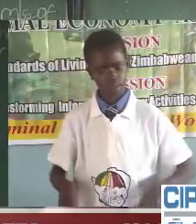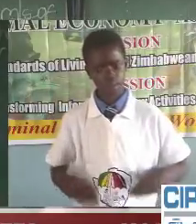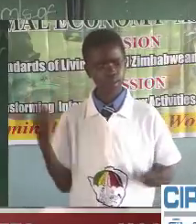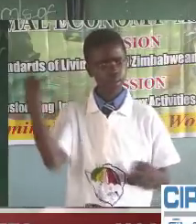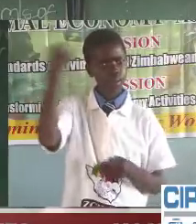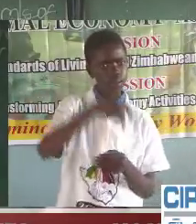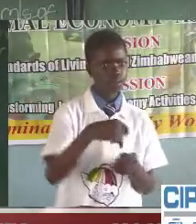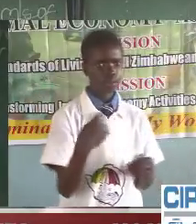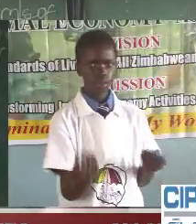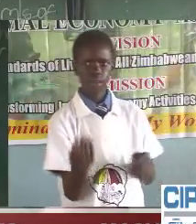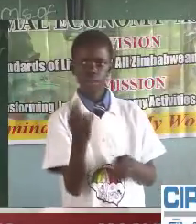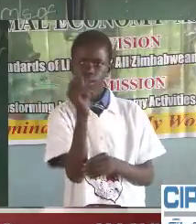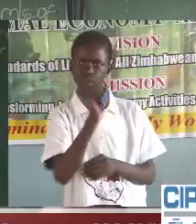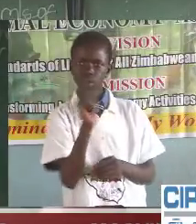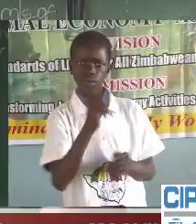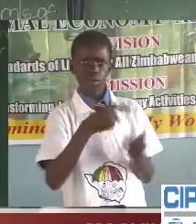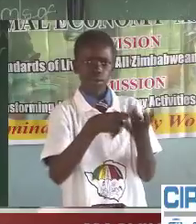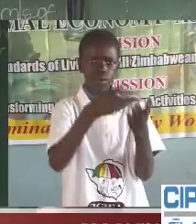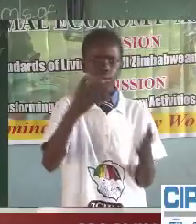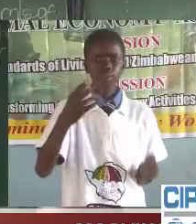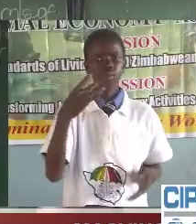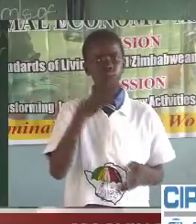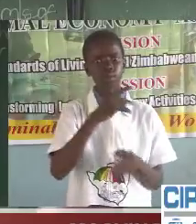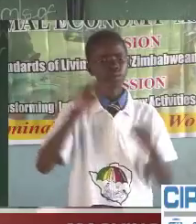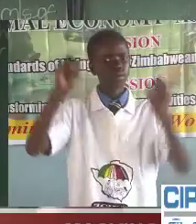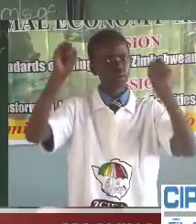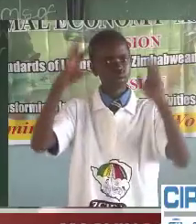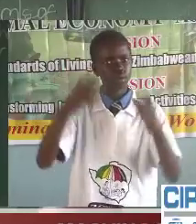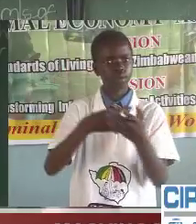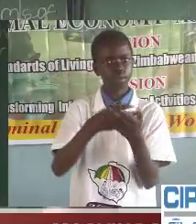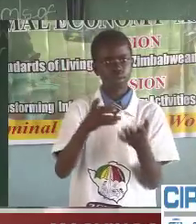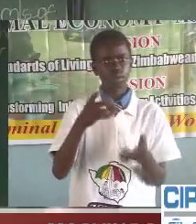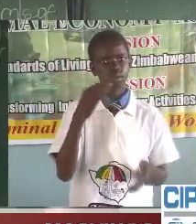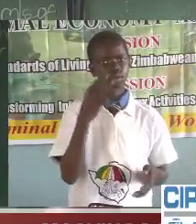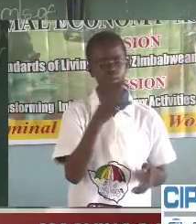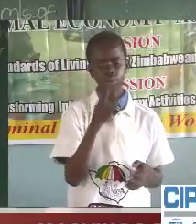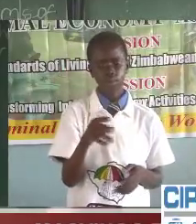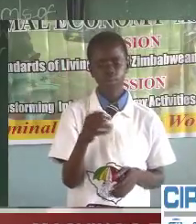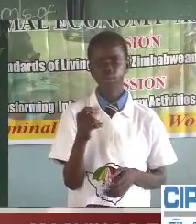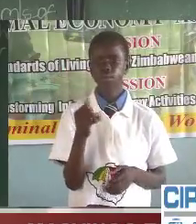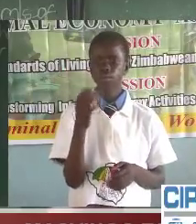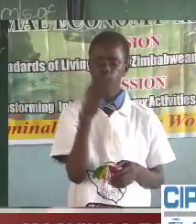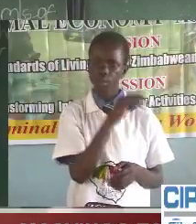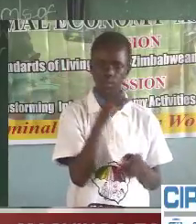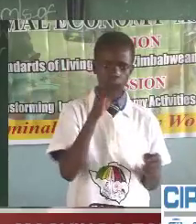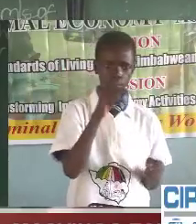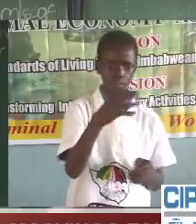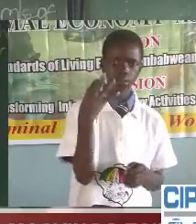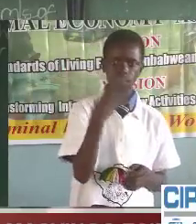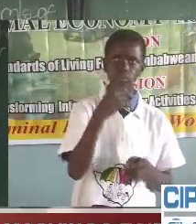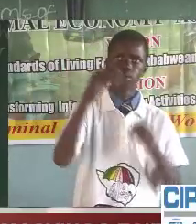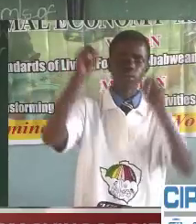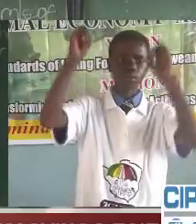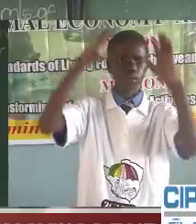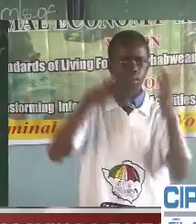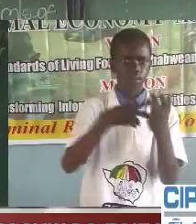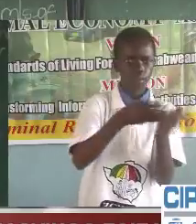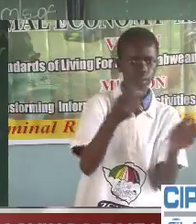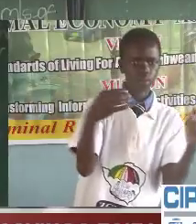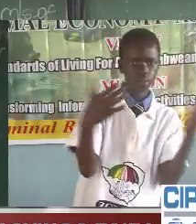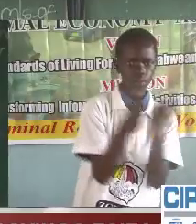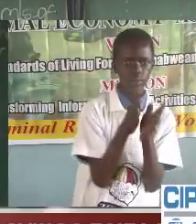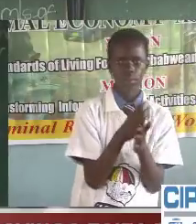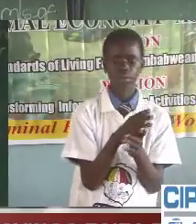ikoko, nekuti mabylaws ekanzuro hambofe akachinja. Kana mvura ichingonzi inoita $10 per lita ndo yavanongoita kunze